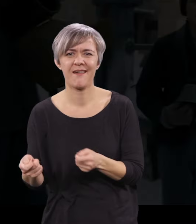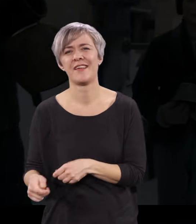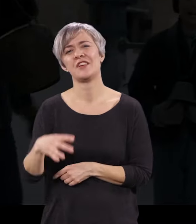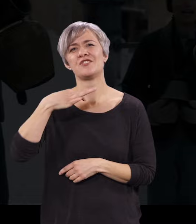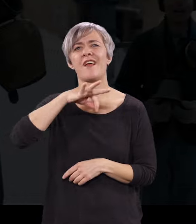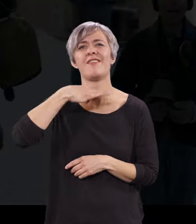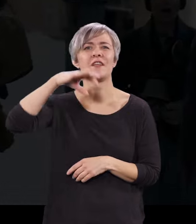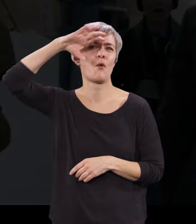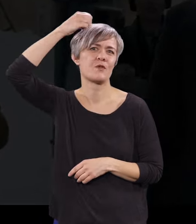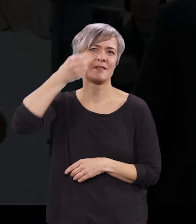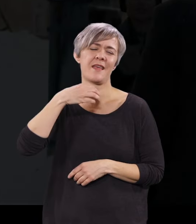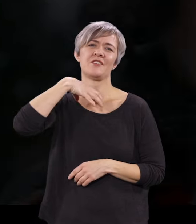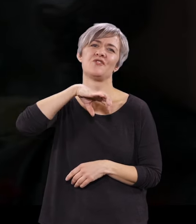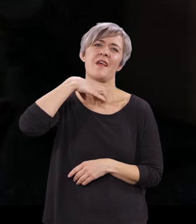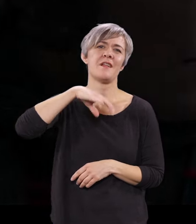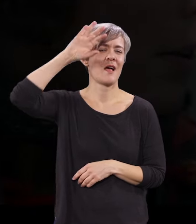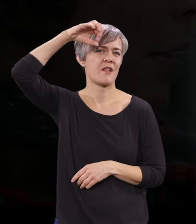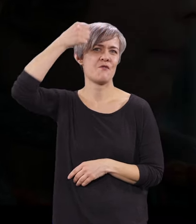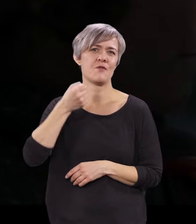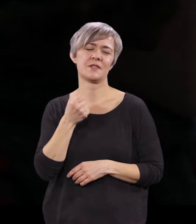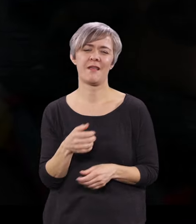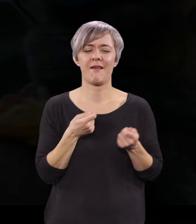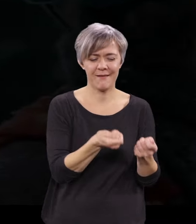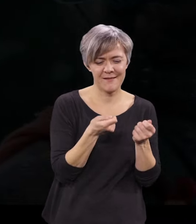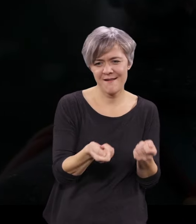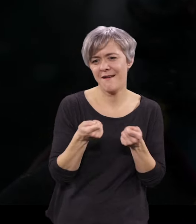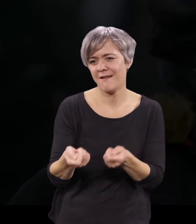Jealousy, jealousy,